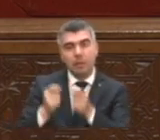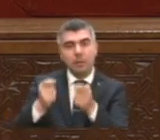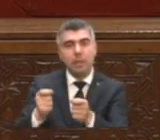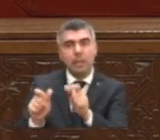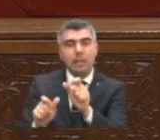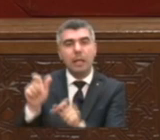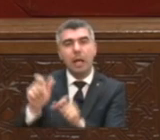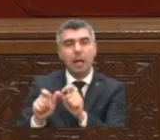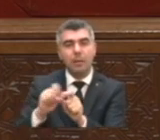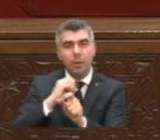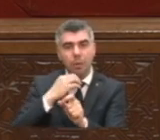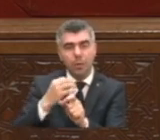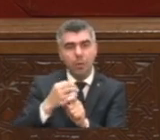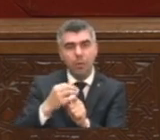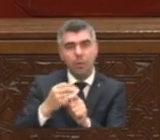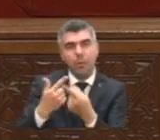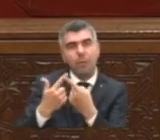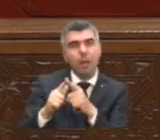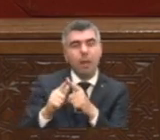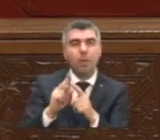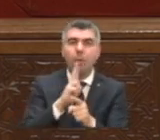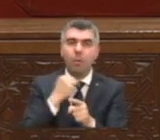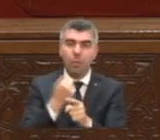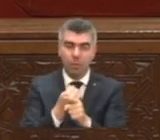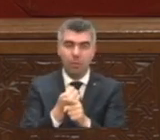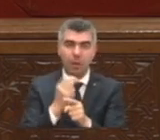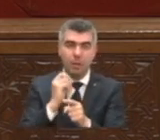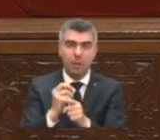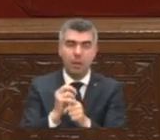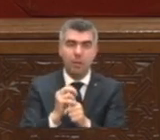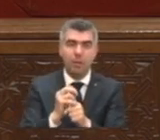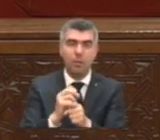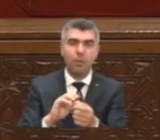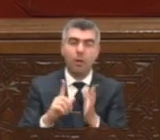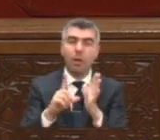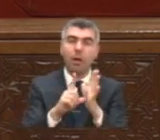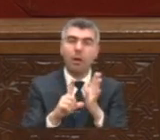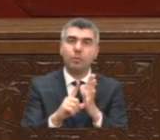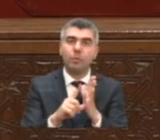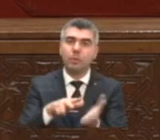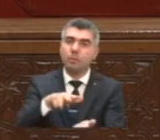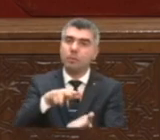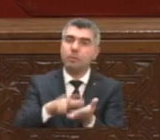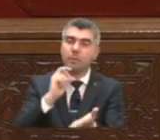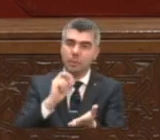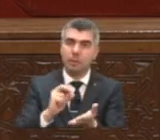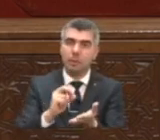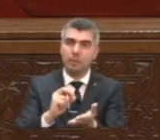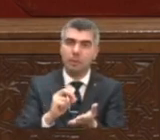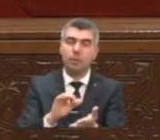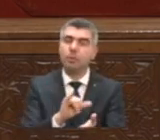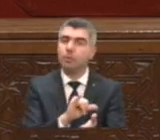كان شي عقوبه ولا شي اراده من طرف حكومه ولا من طرف حق قانون تصادق عليه عقوبه